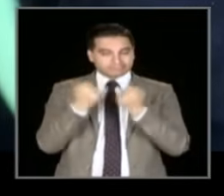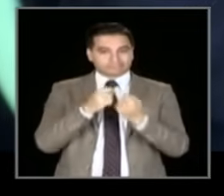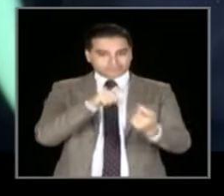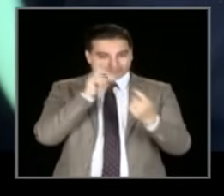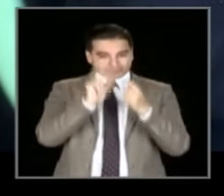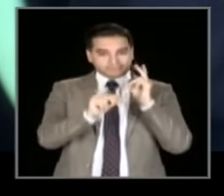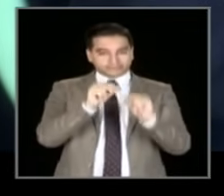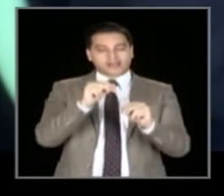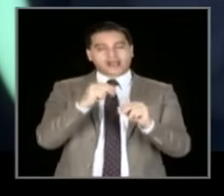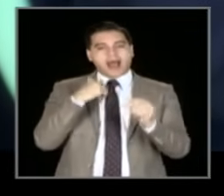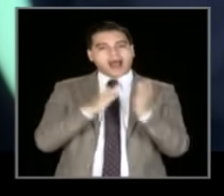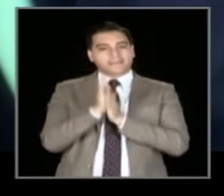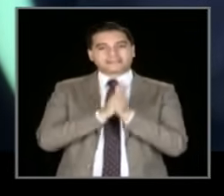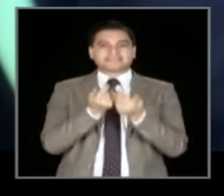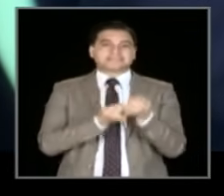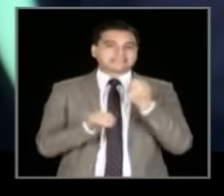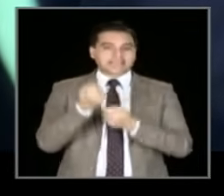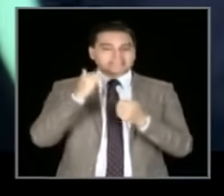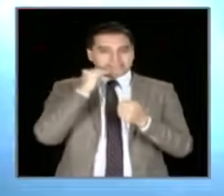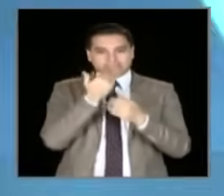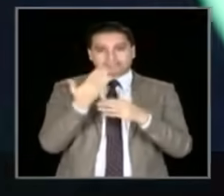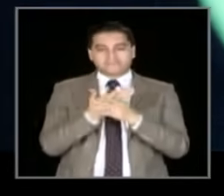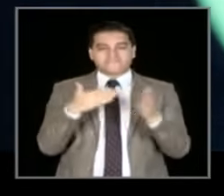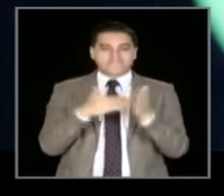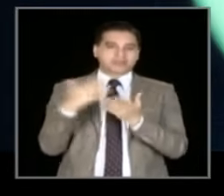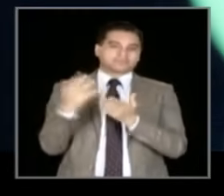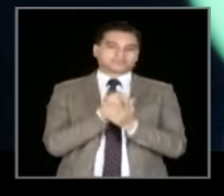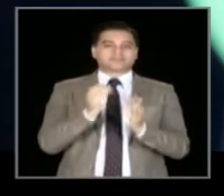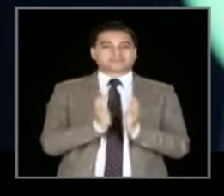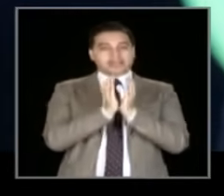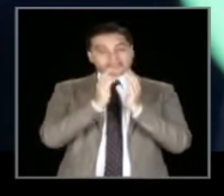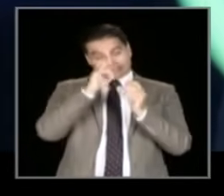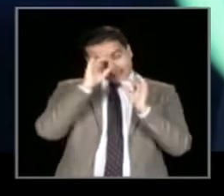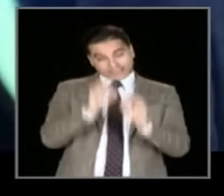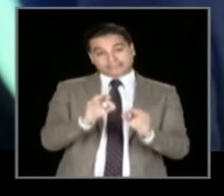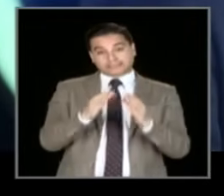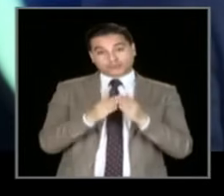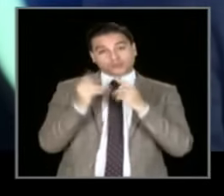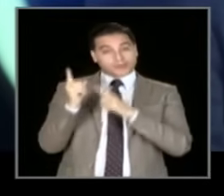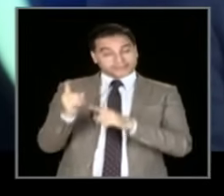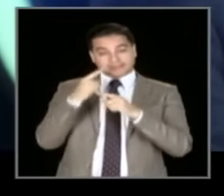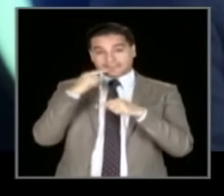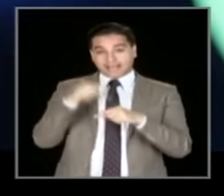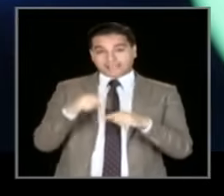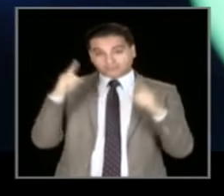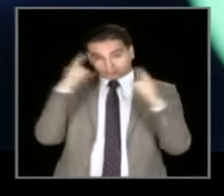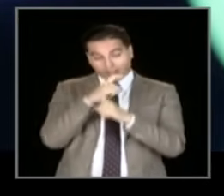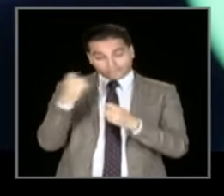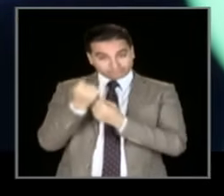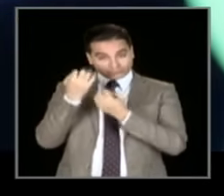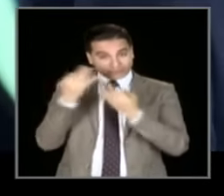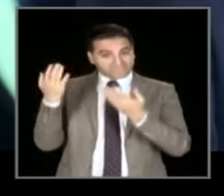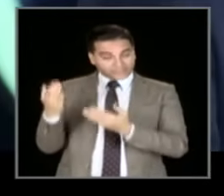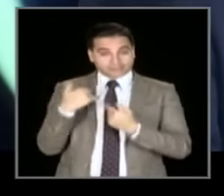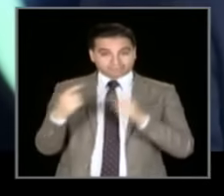إن شاء الله نقدر إن احنا نكسبه ونرجع بكاس من كؤوس العباقرة. أكيد جامعة السويس السنة دي استعدوا كويس وهيكونوا منافس صعب لينا، لازم نقدم